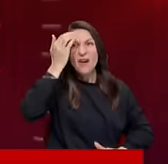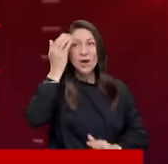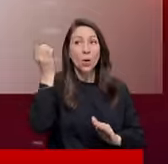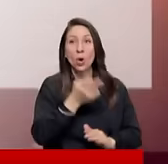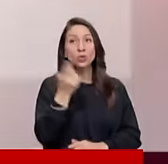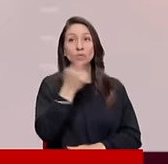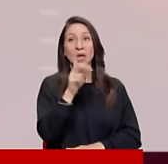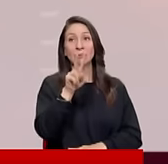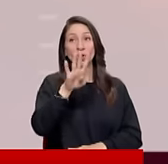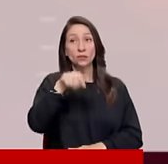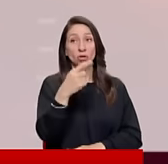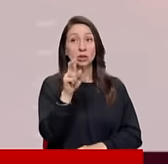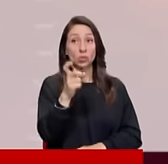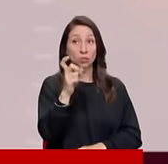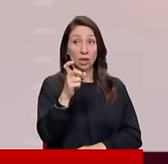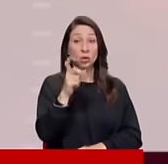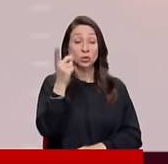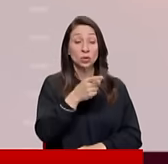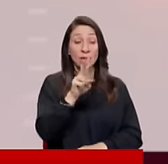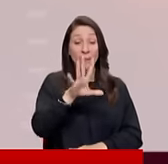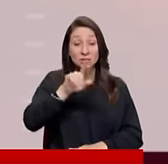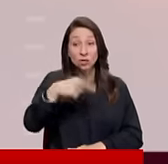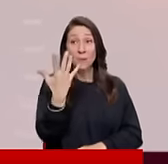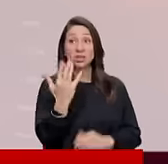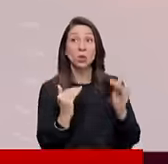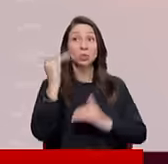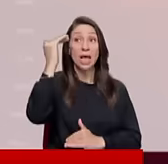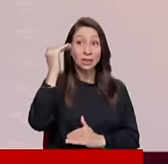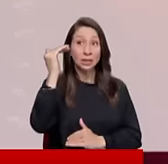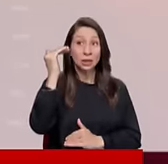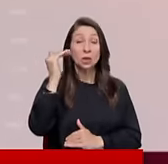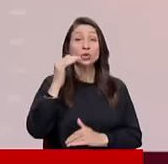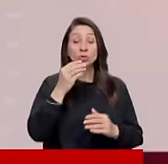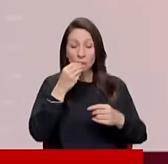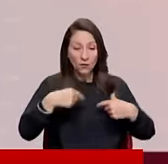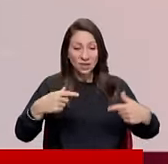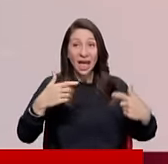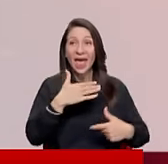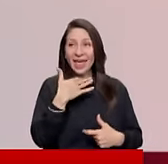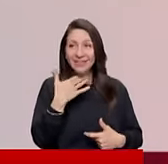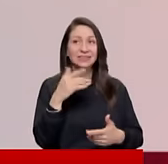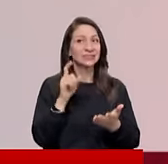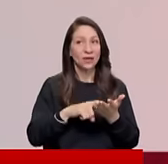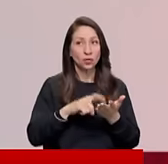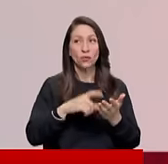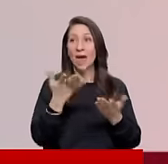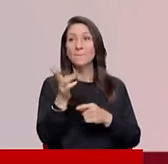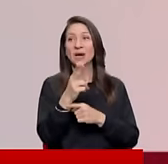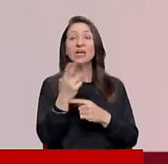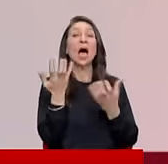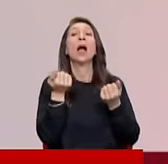oranı %24,9'dan %25,5'e yükseldi. Sofrasında et, tavuk ya da